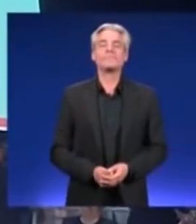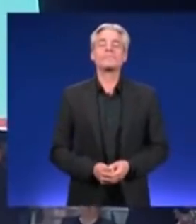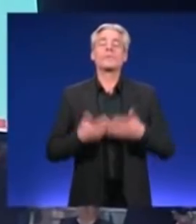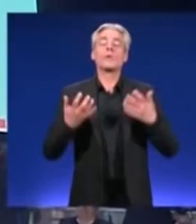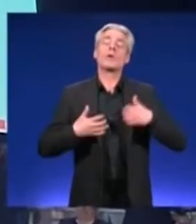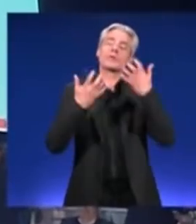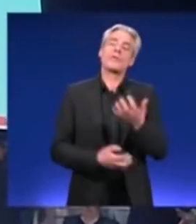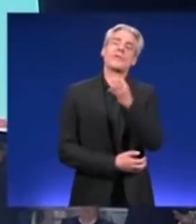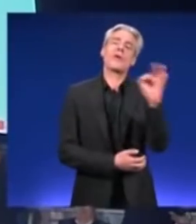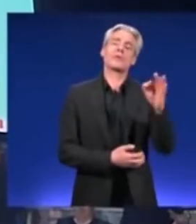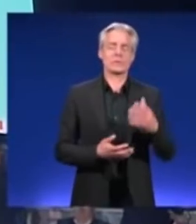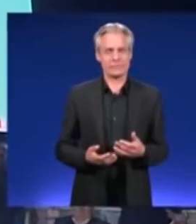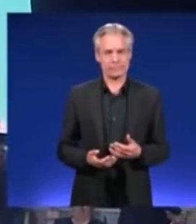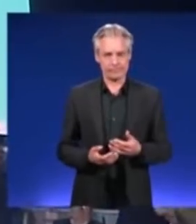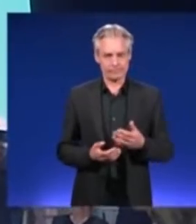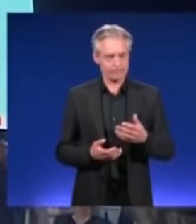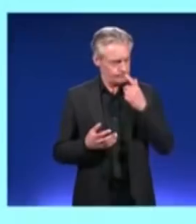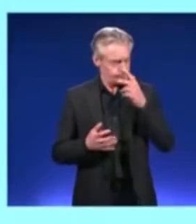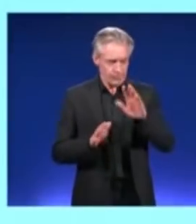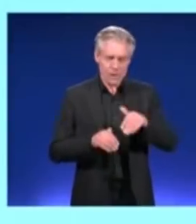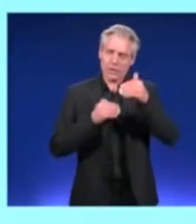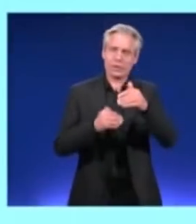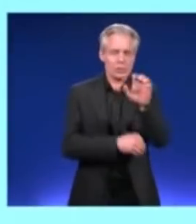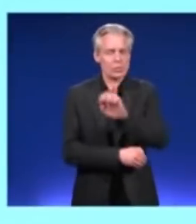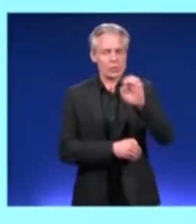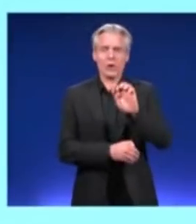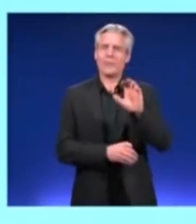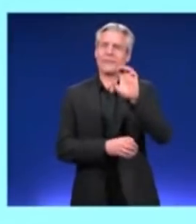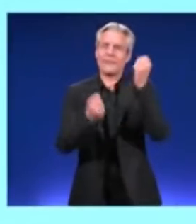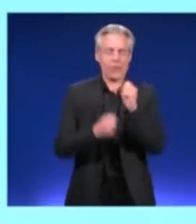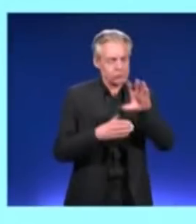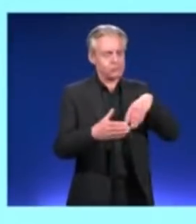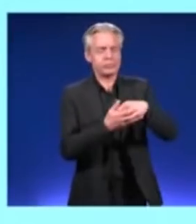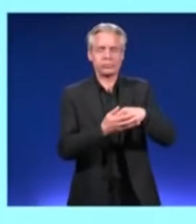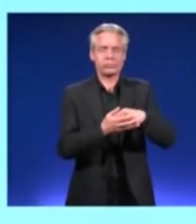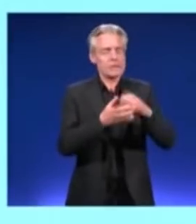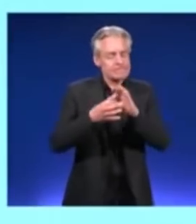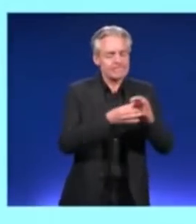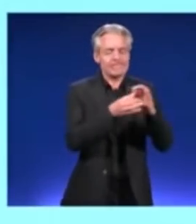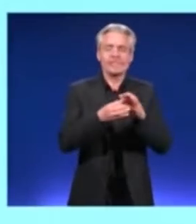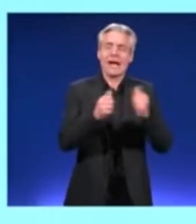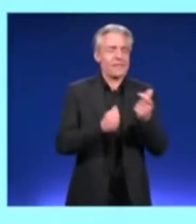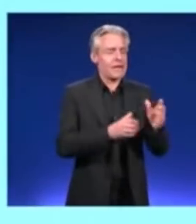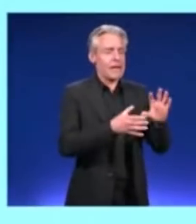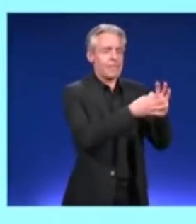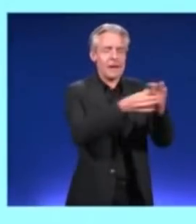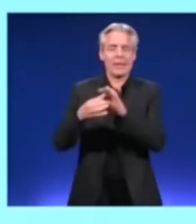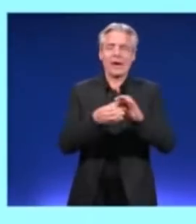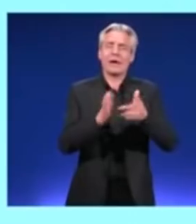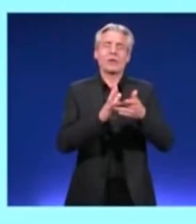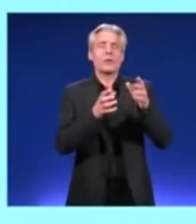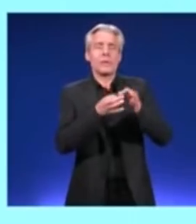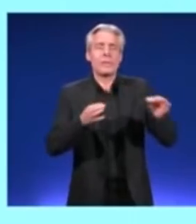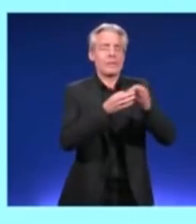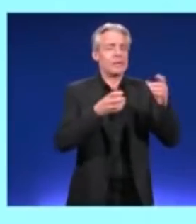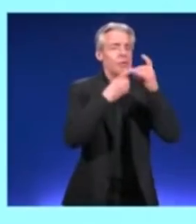Je veux une France qui s'inscrit dans une Europe forte, continue de nouer des alliances avec les grandes démocraties